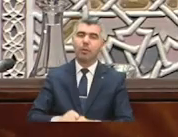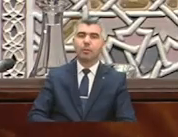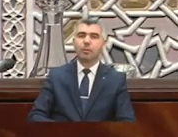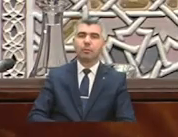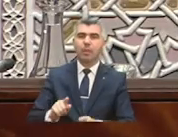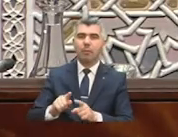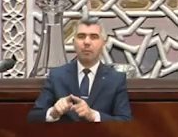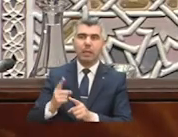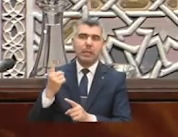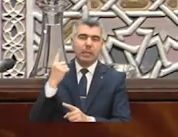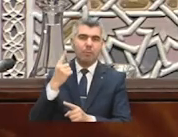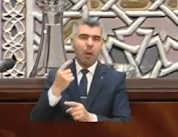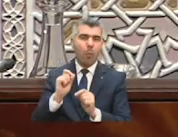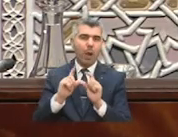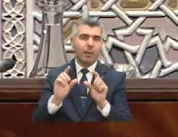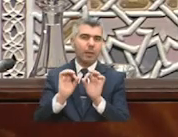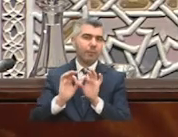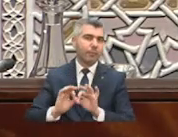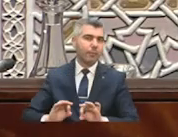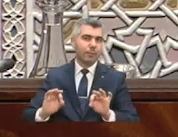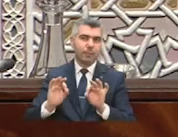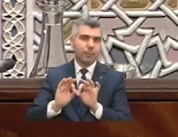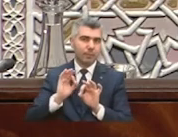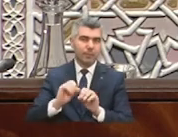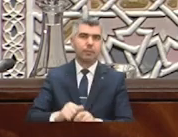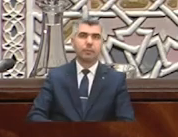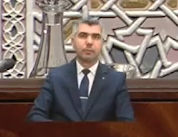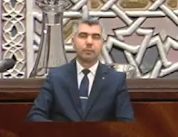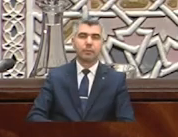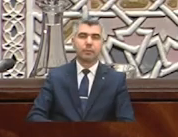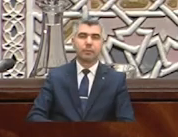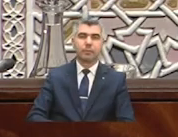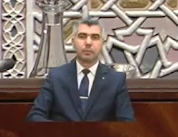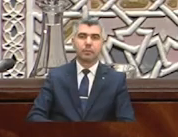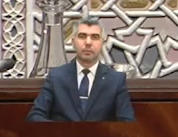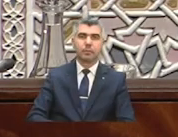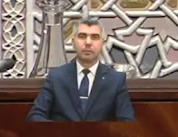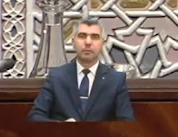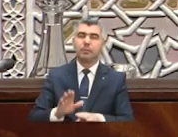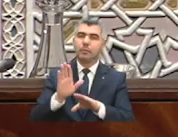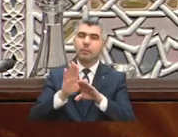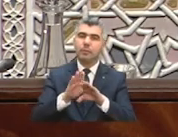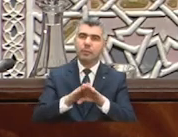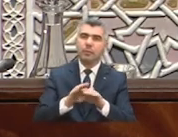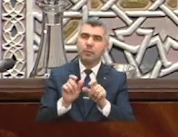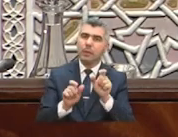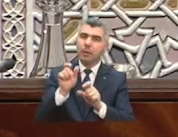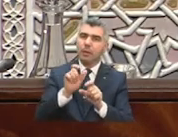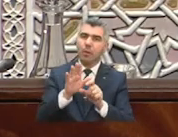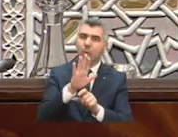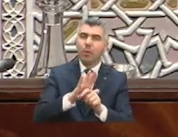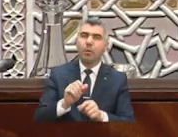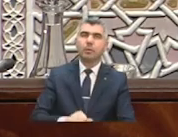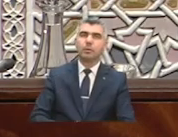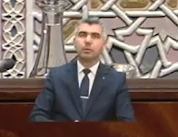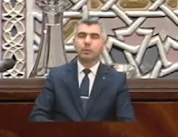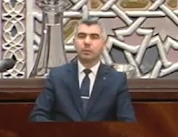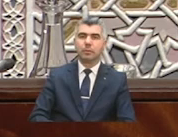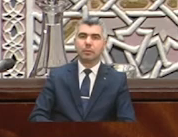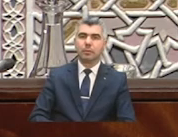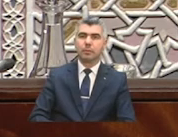القاعة أرجوكم. سيدات والسادة النواب الأفاضل، سيدات السيد النائب، السيد النائب